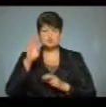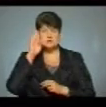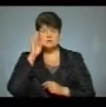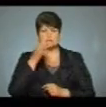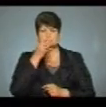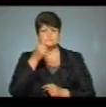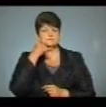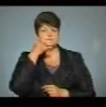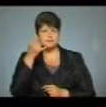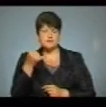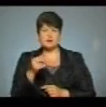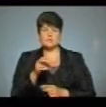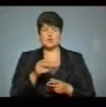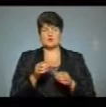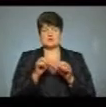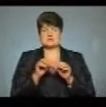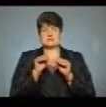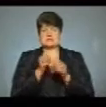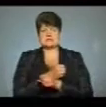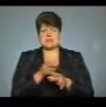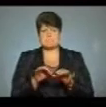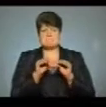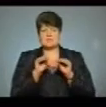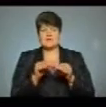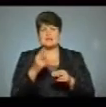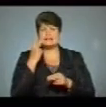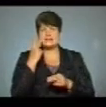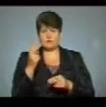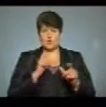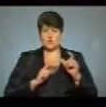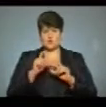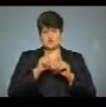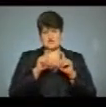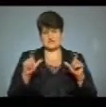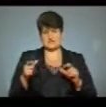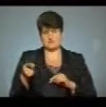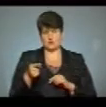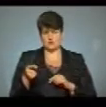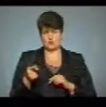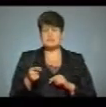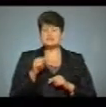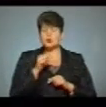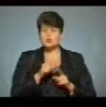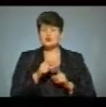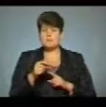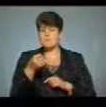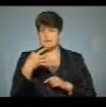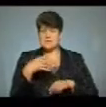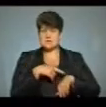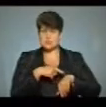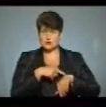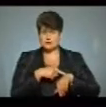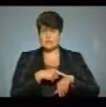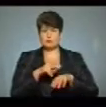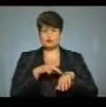про замінування двох університетів в Тернополі, розповів речник Нацполіції області Андрій Василик. За його словами, о 15-й годині